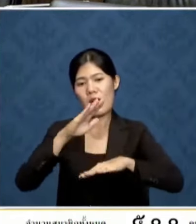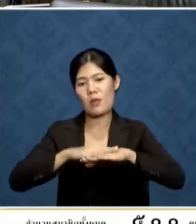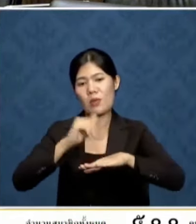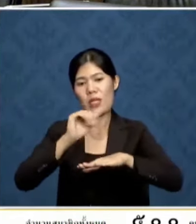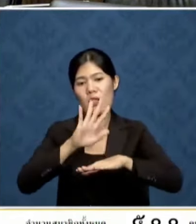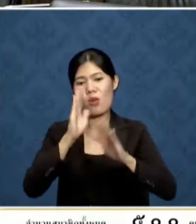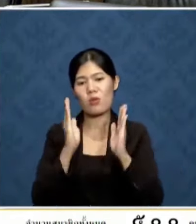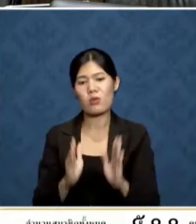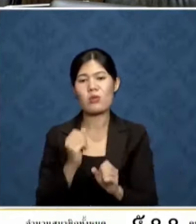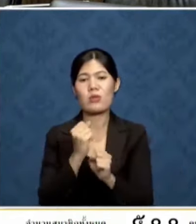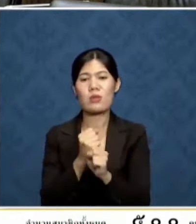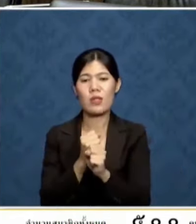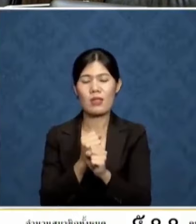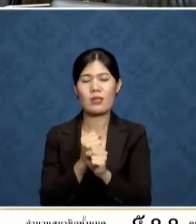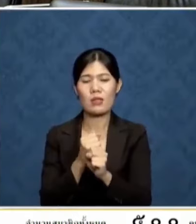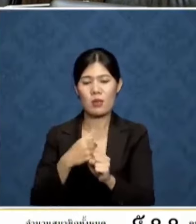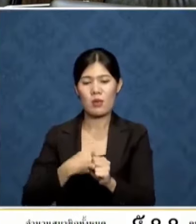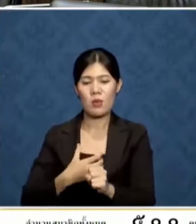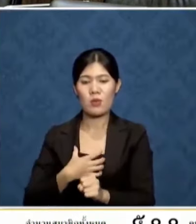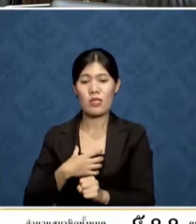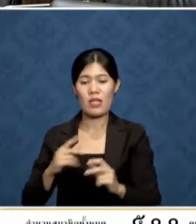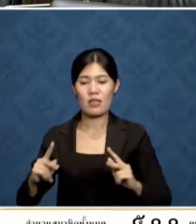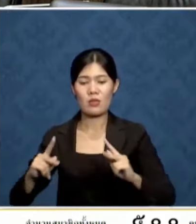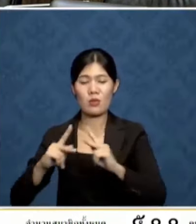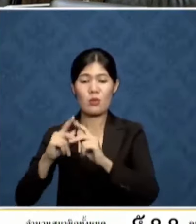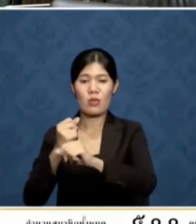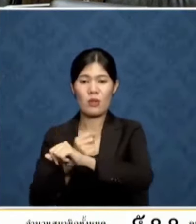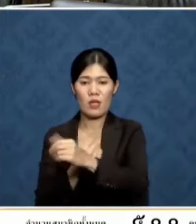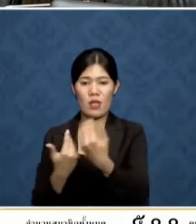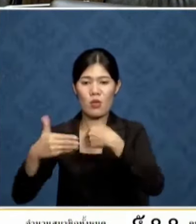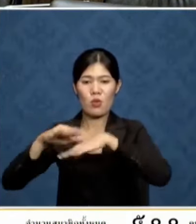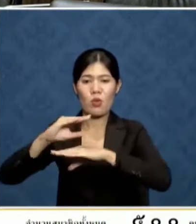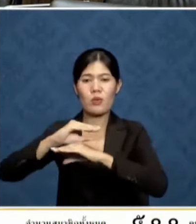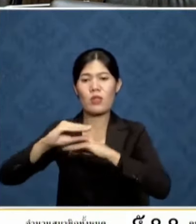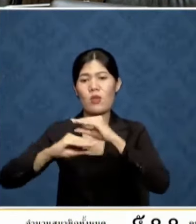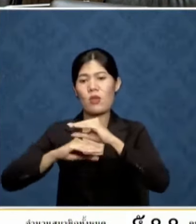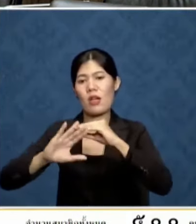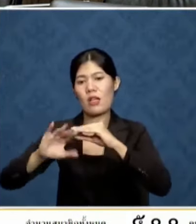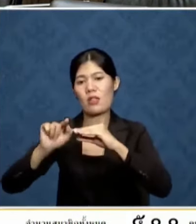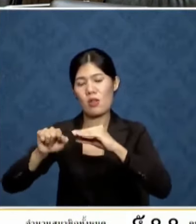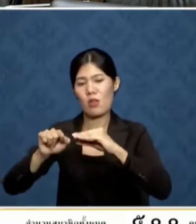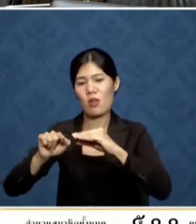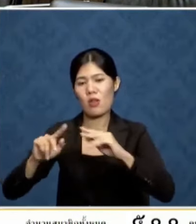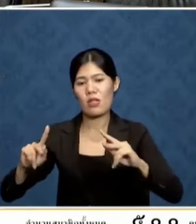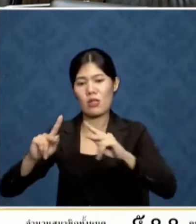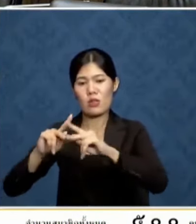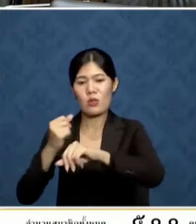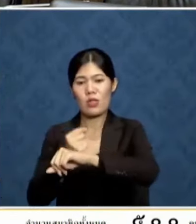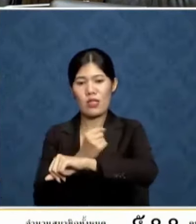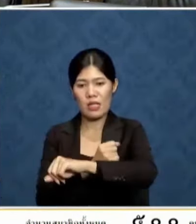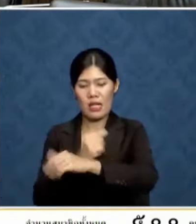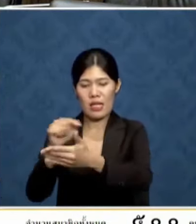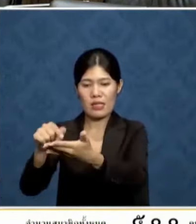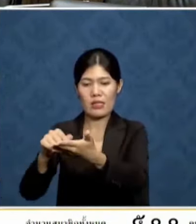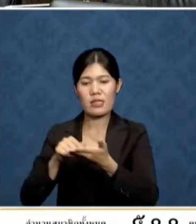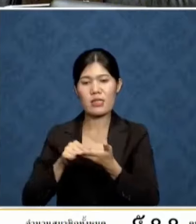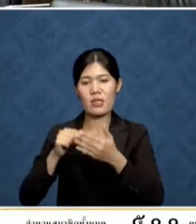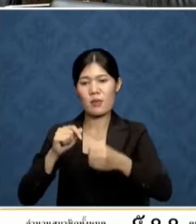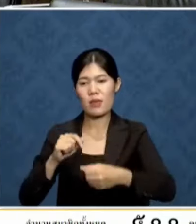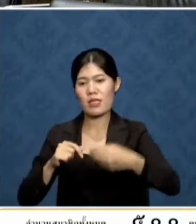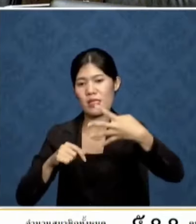ครับซึ่งในส่วนนี้เป็นส่วนที่ผมอยากจะให้ทางกระทรวงแรงงานครับรวมเข้าไปอยู่ในโครงการที่สำนักงานปลัดกระทรวงแรงงานยื่นเสนอเข้ามาจำนวน 4โครงการ